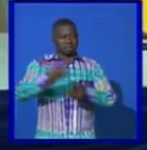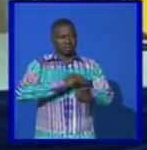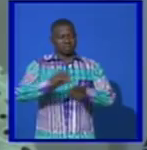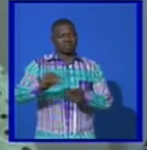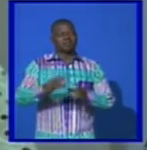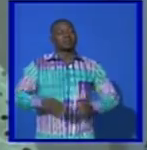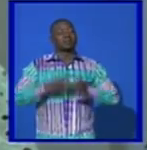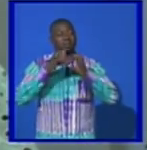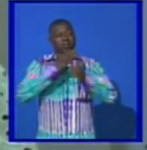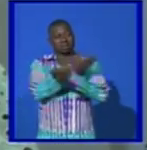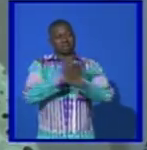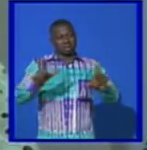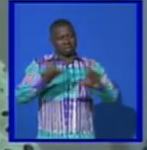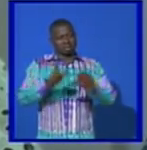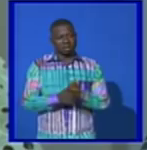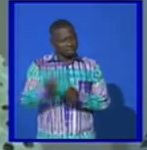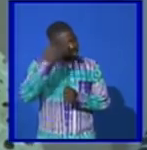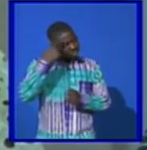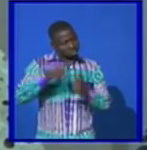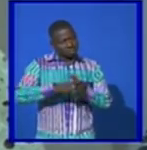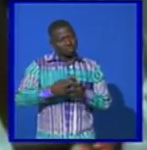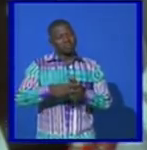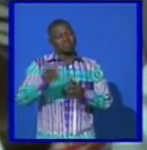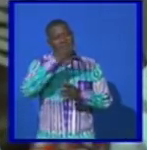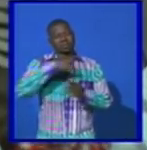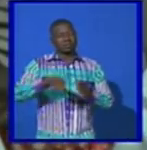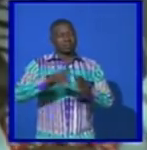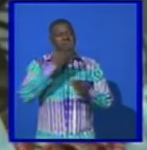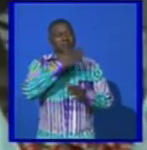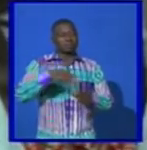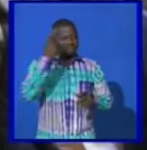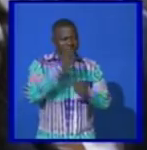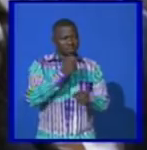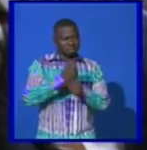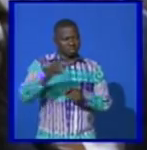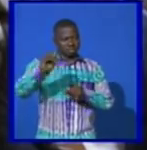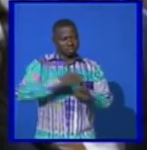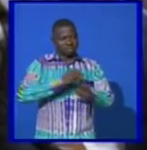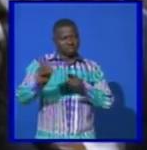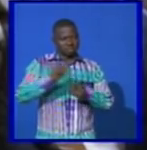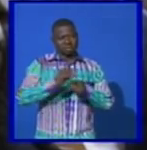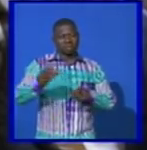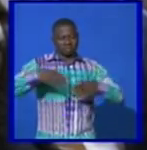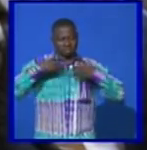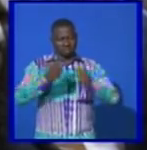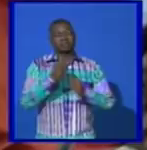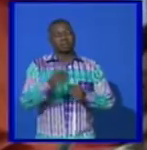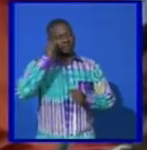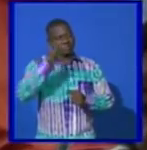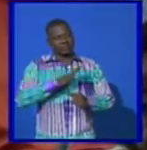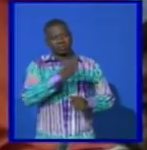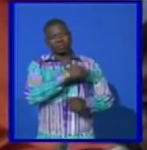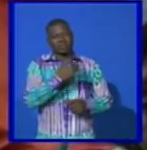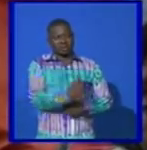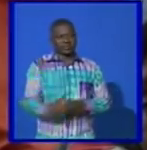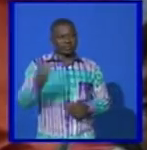Il s'agit du lancement des activités de la gratuité des soins de santé au profit des femmes et des enfants de 0 à 5 ans au centre